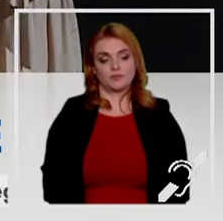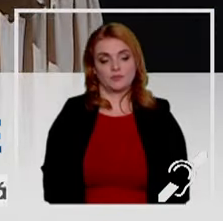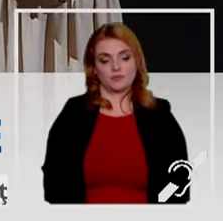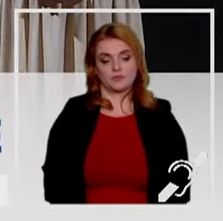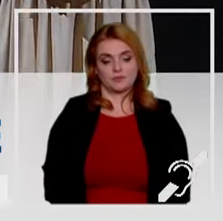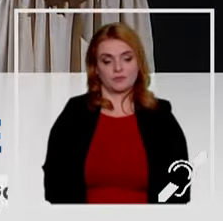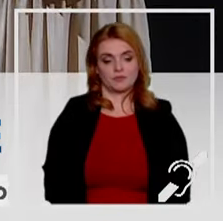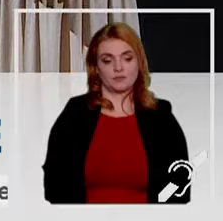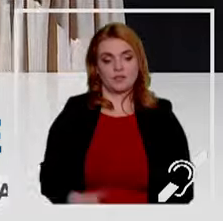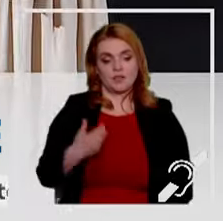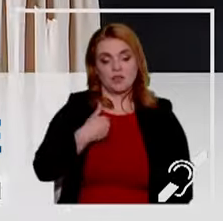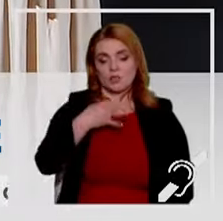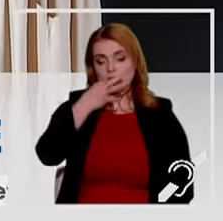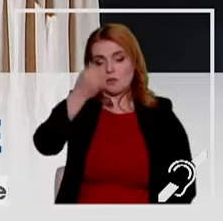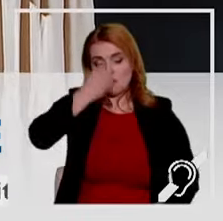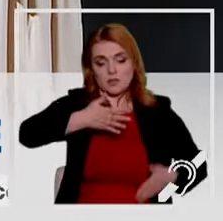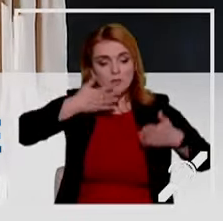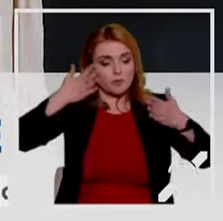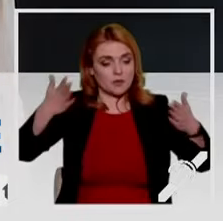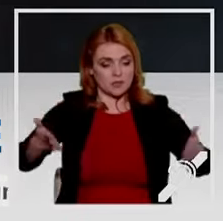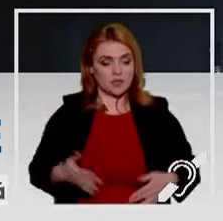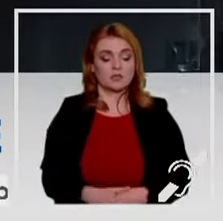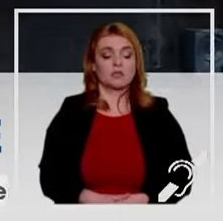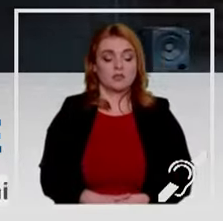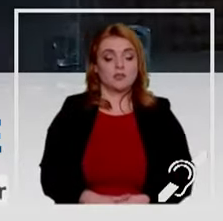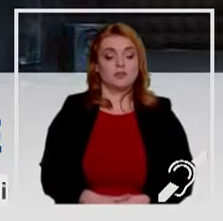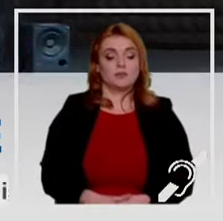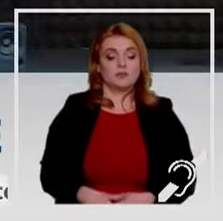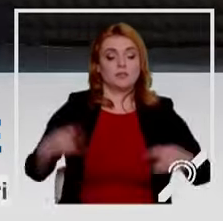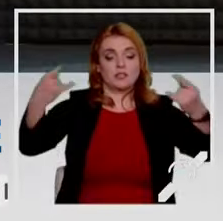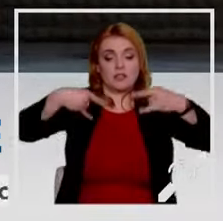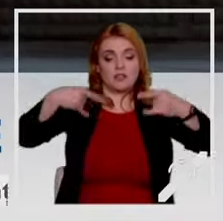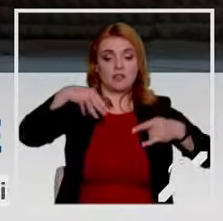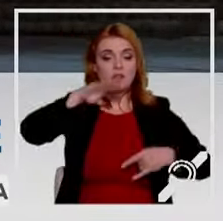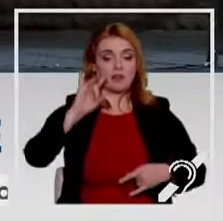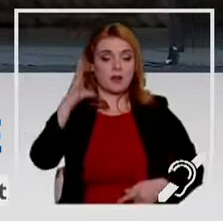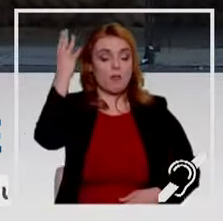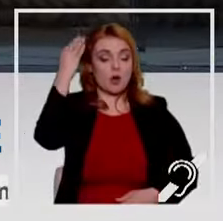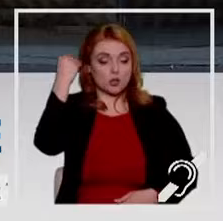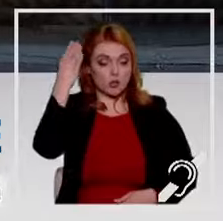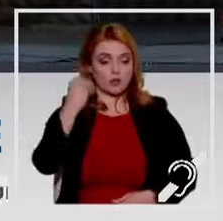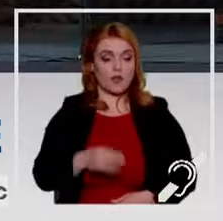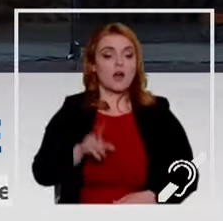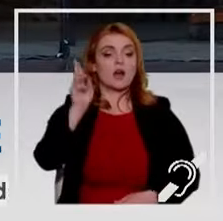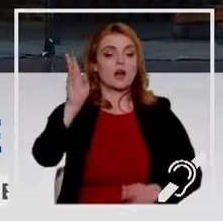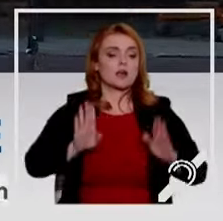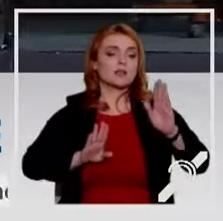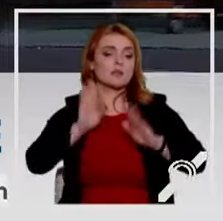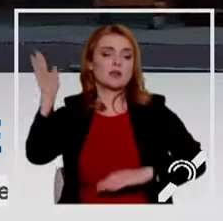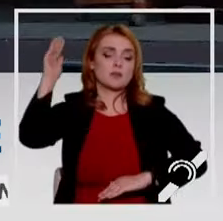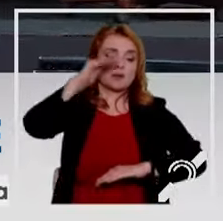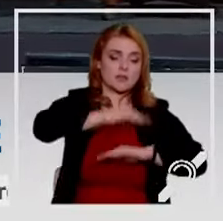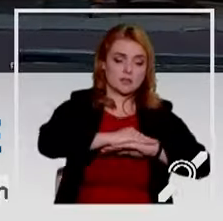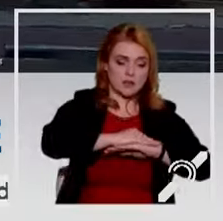românești. Vreau să mulțumesc partenerului Media General, TVR Moldova, care de dimineață până